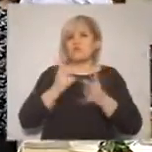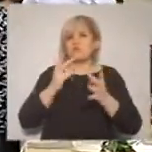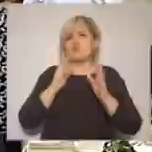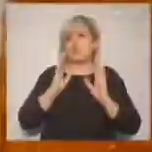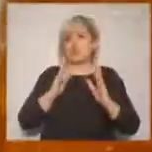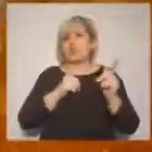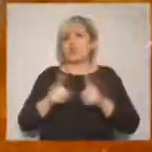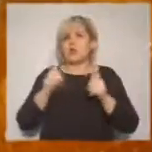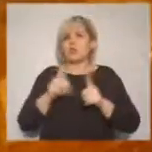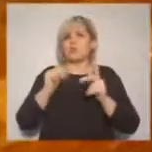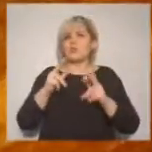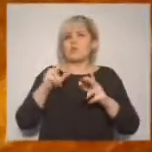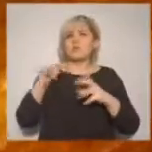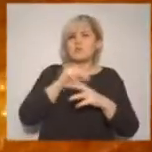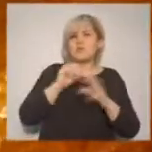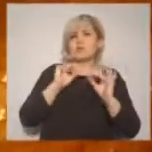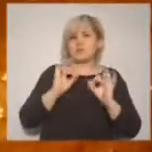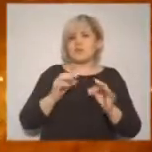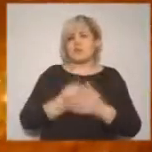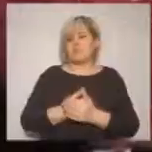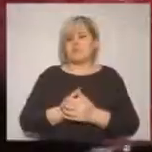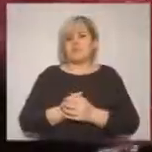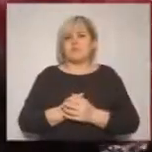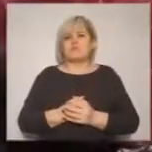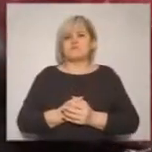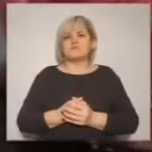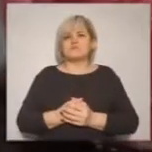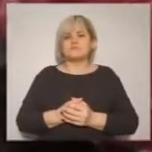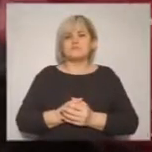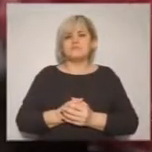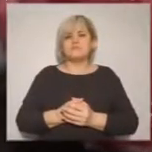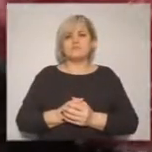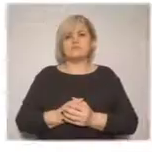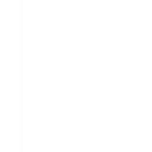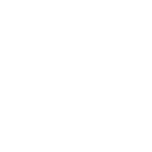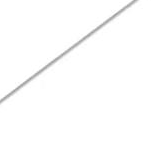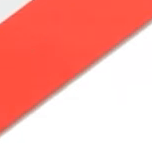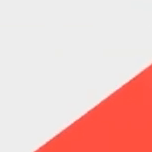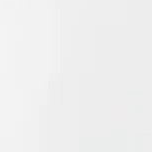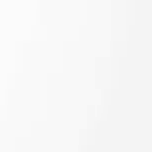медвежатина и даже оленина, в одной из ближайших программ «По сути».